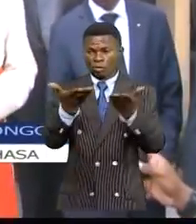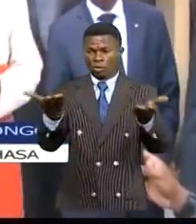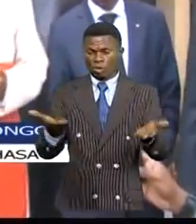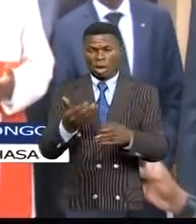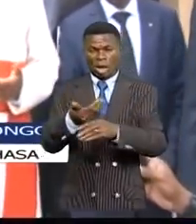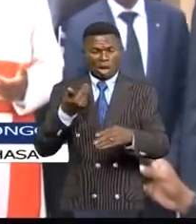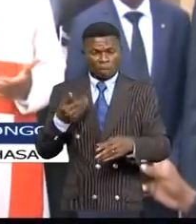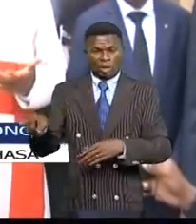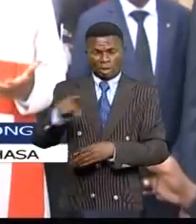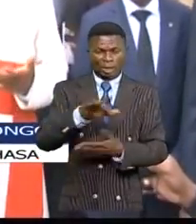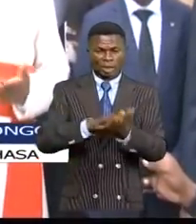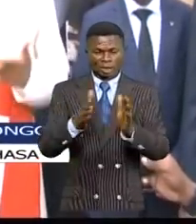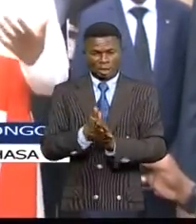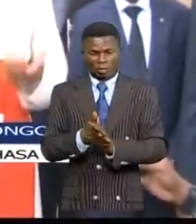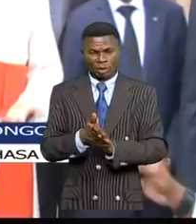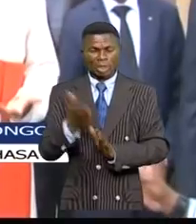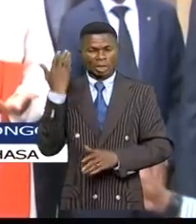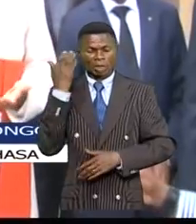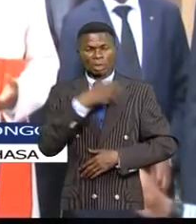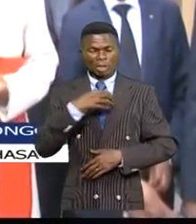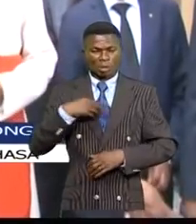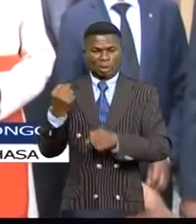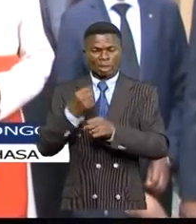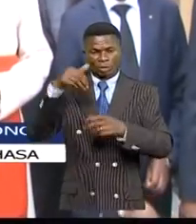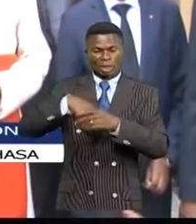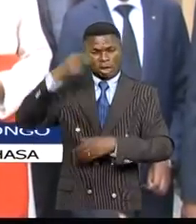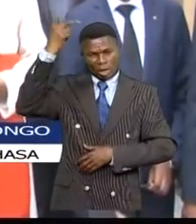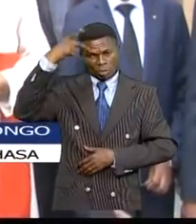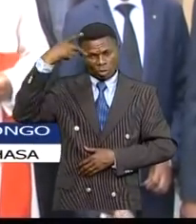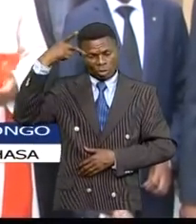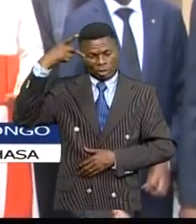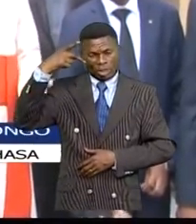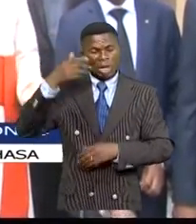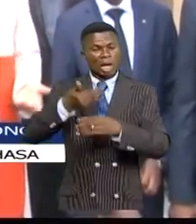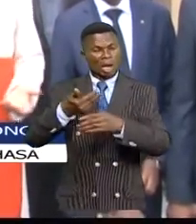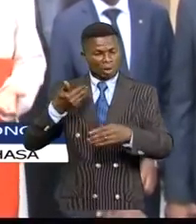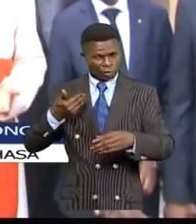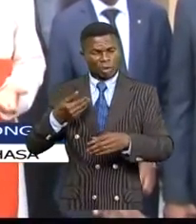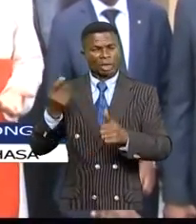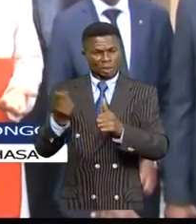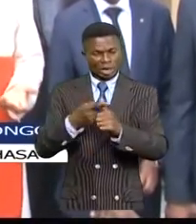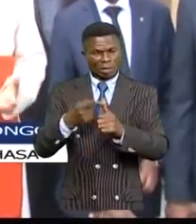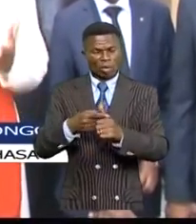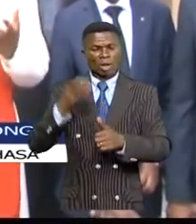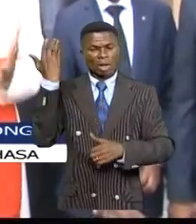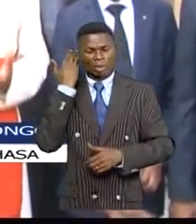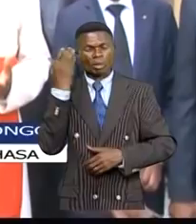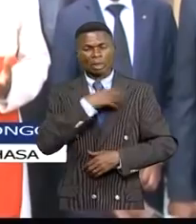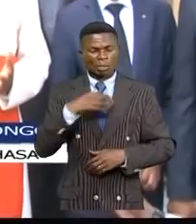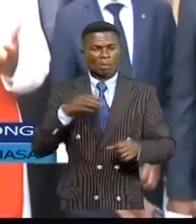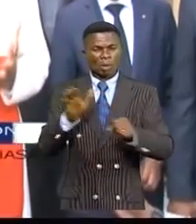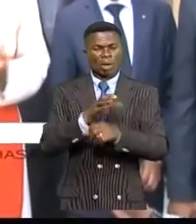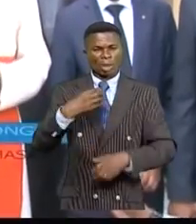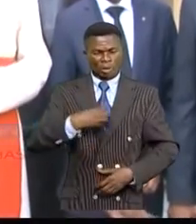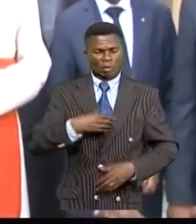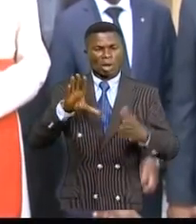d'être des hommes et des femmes politiques, mais ils sont aussi des hommes et des femmes de foi.